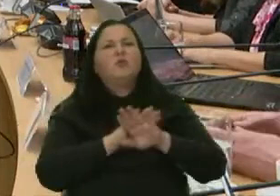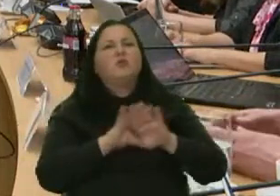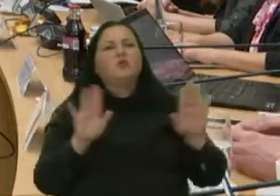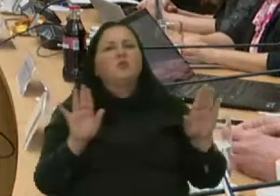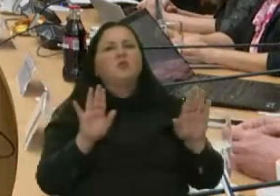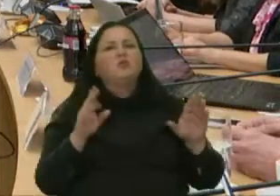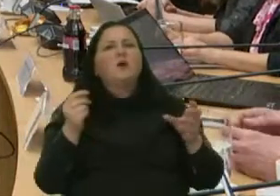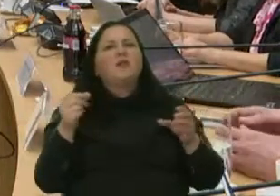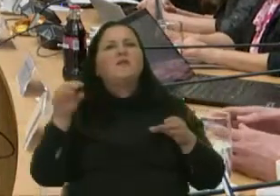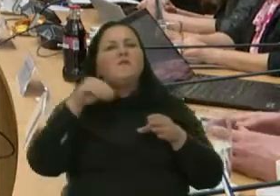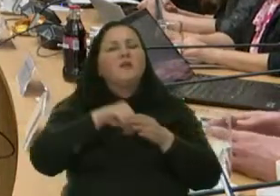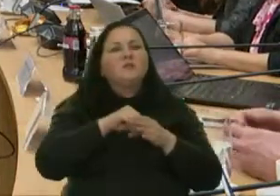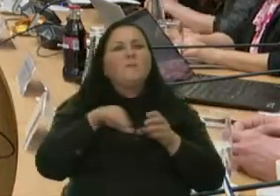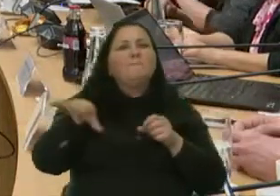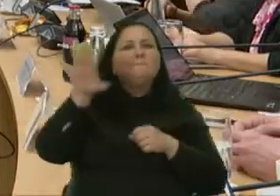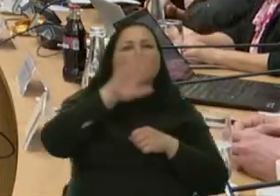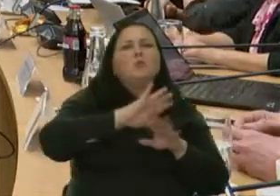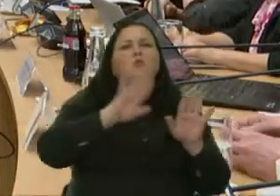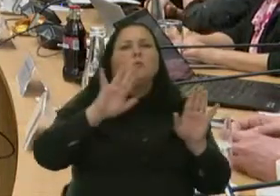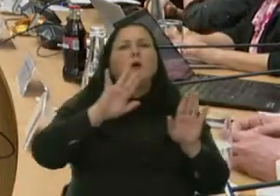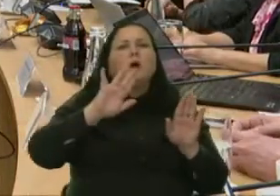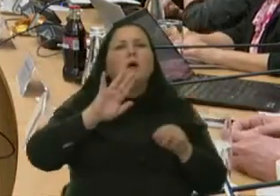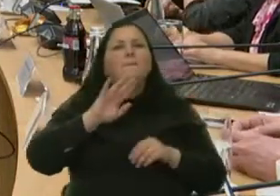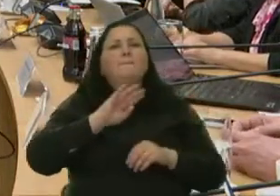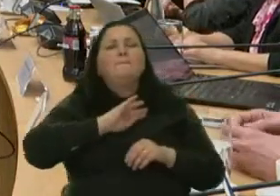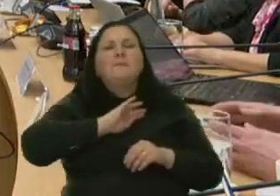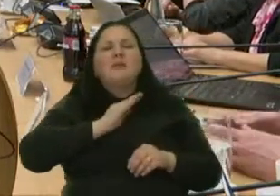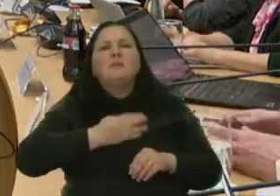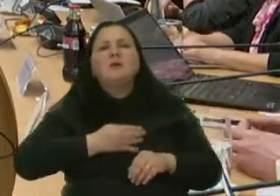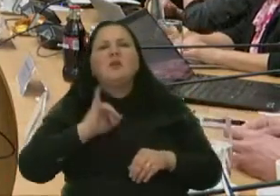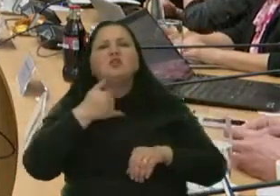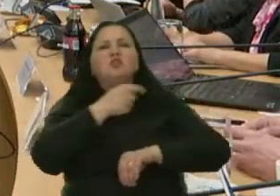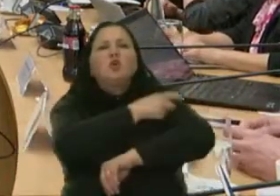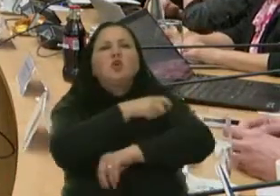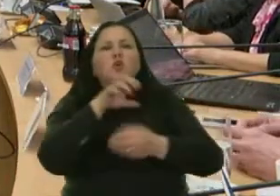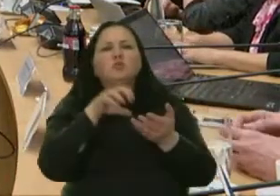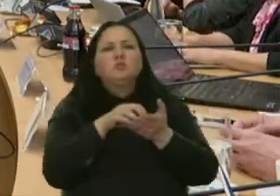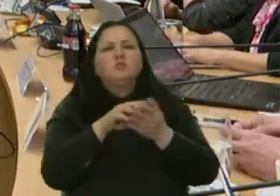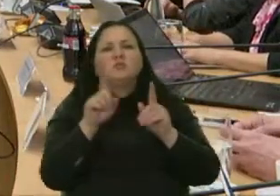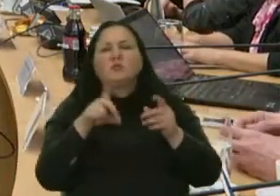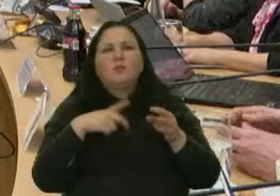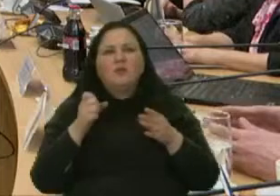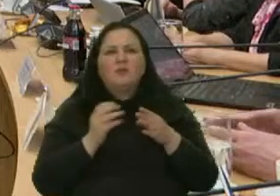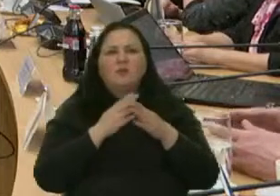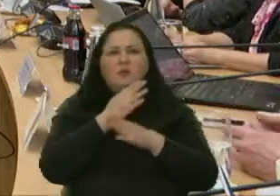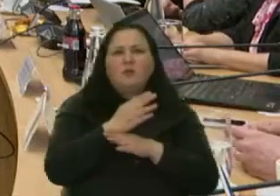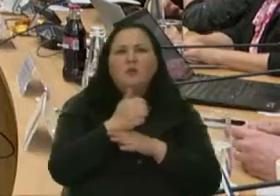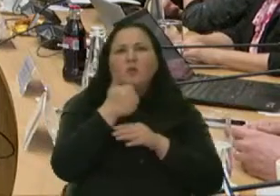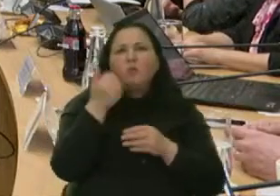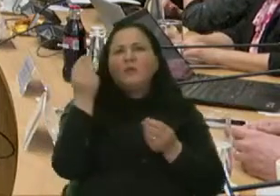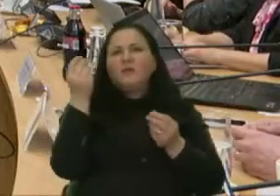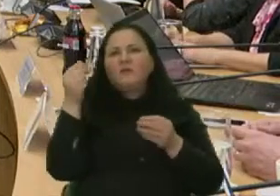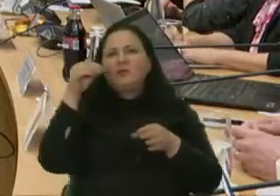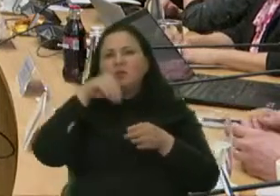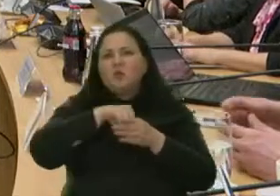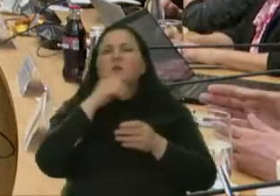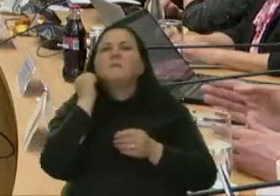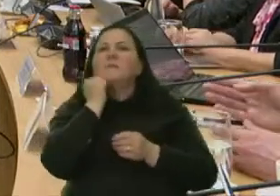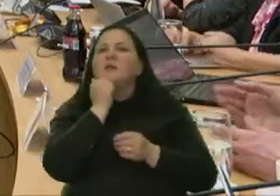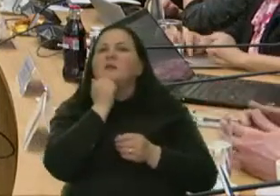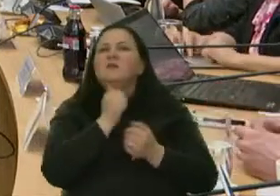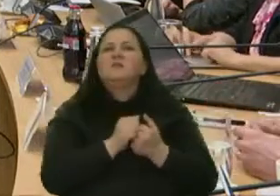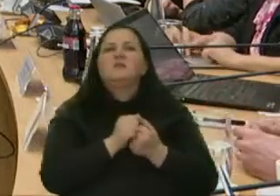investitorul public adică primăria și Consiliul Local să nu mai fie implicat un investitor privat